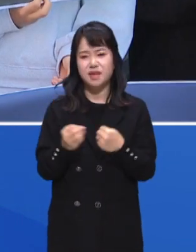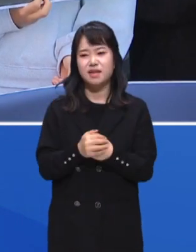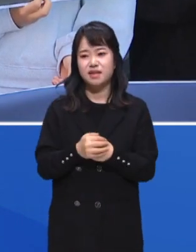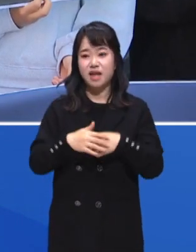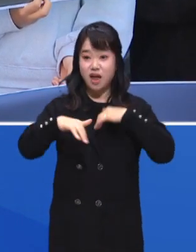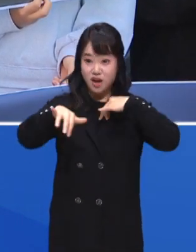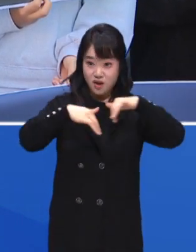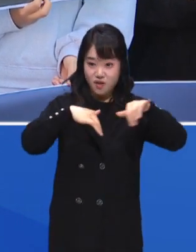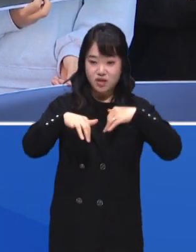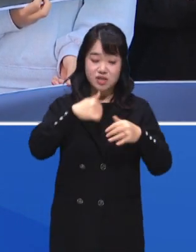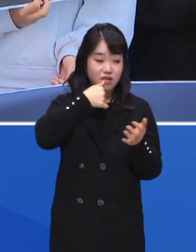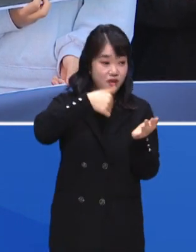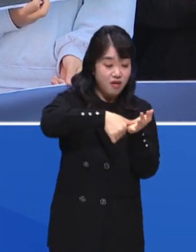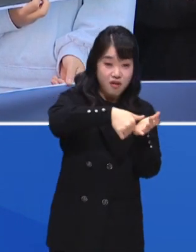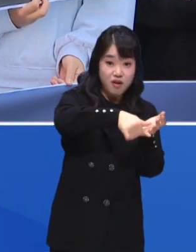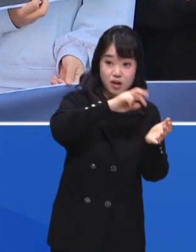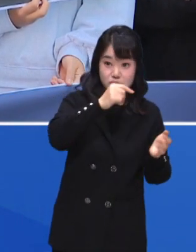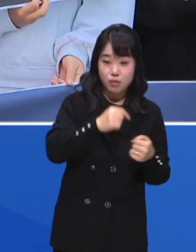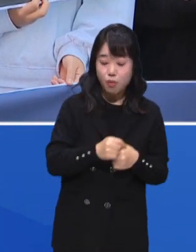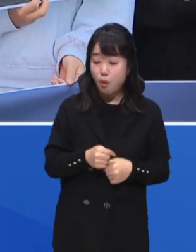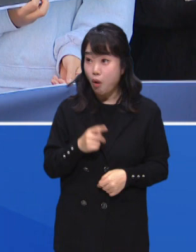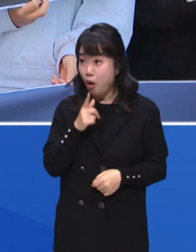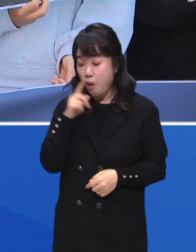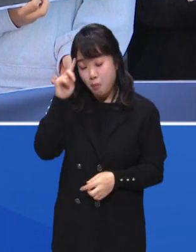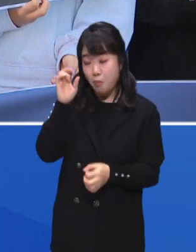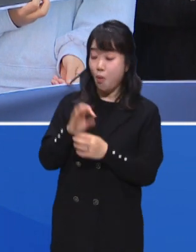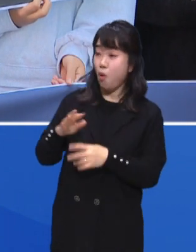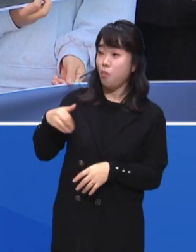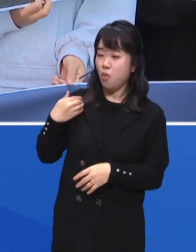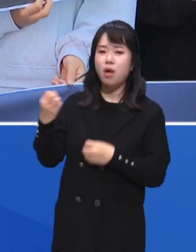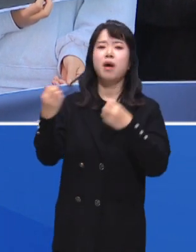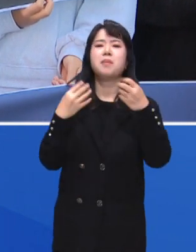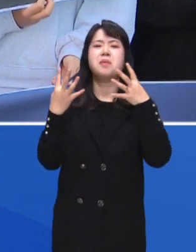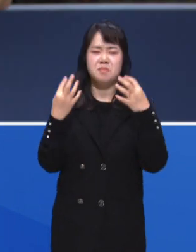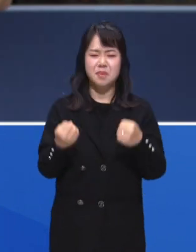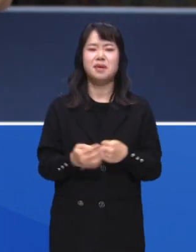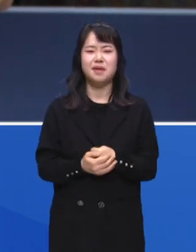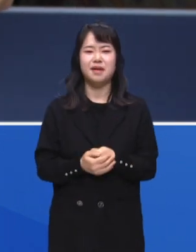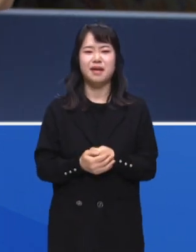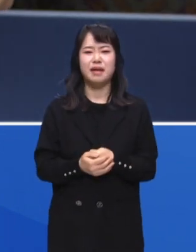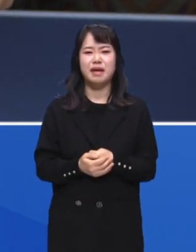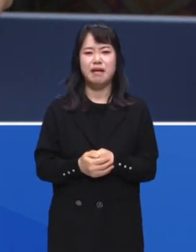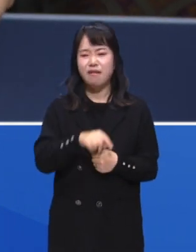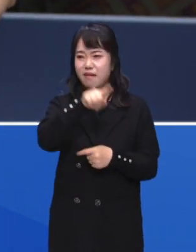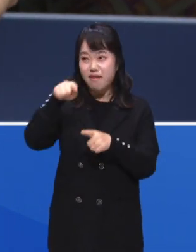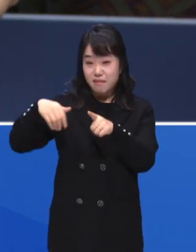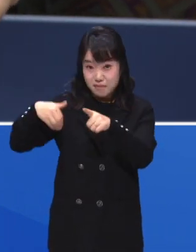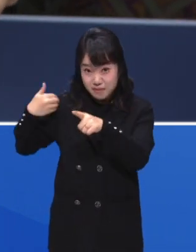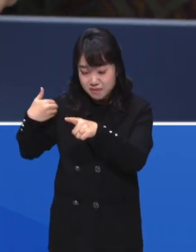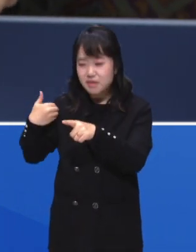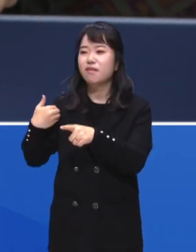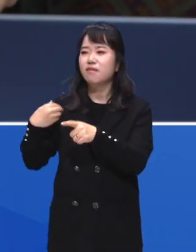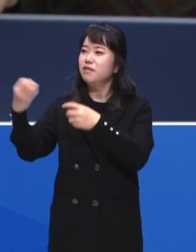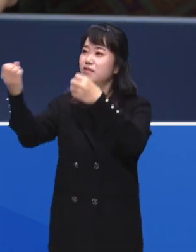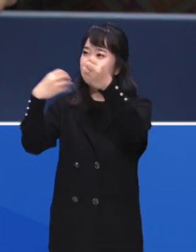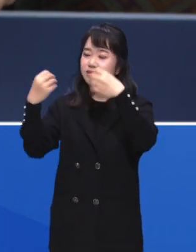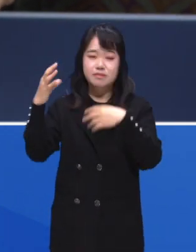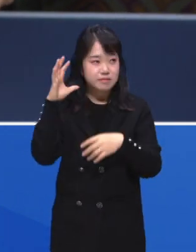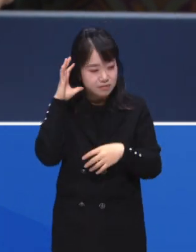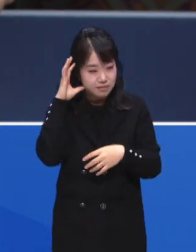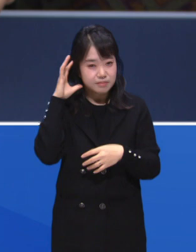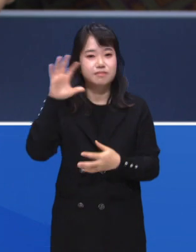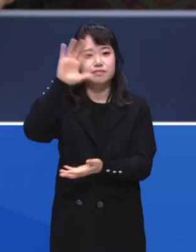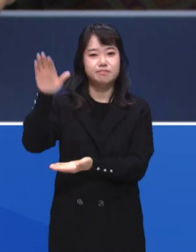거리에서 서명을 받아도 아 이런 일이 있어요 이런 반응이 제일 컸어요 체감하는 주민들의 의견들도 많아질 거라고